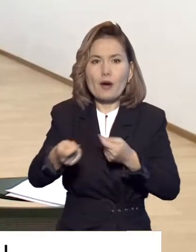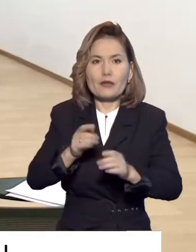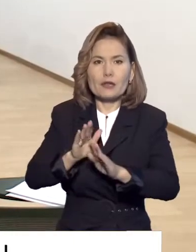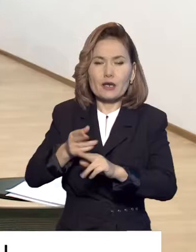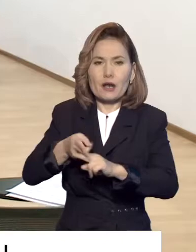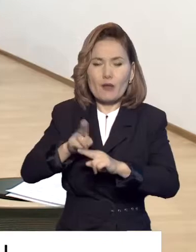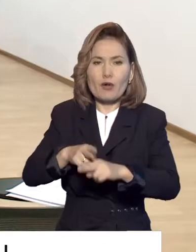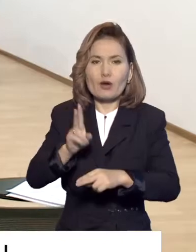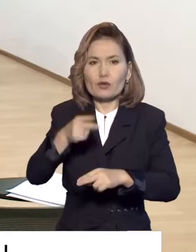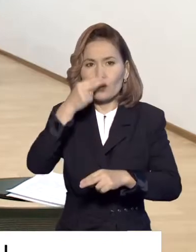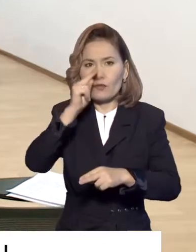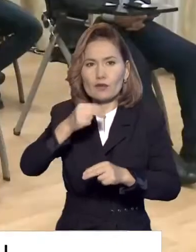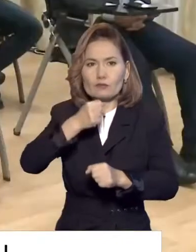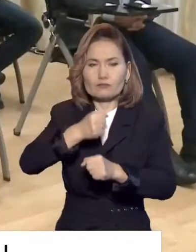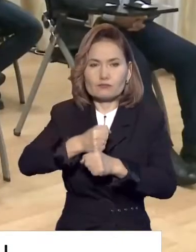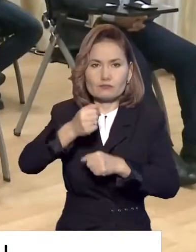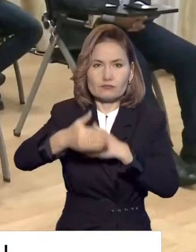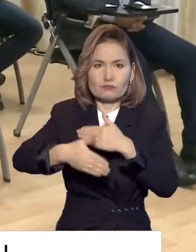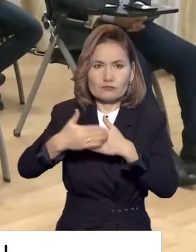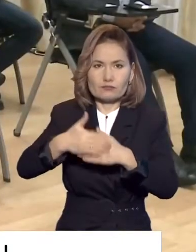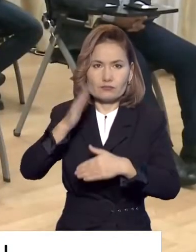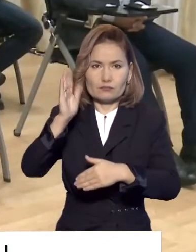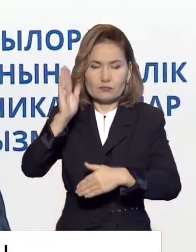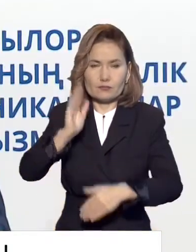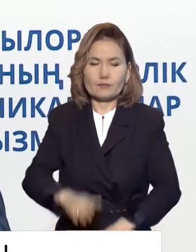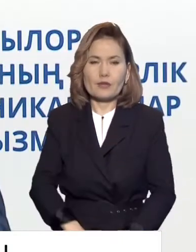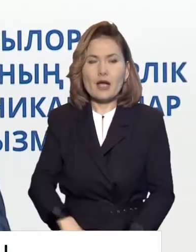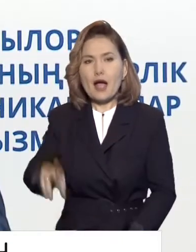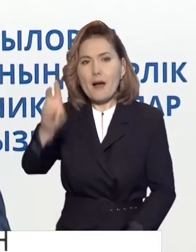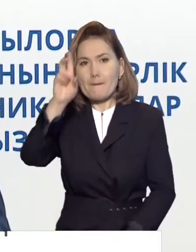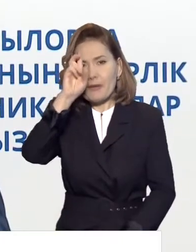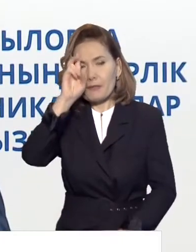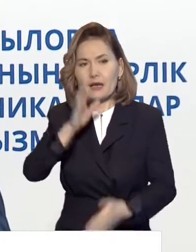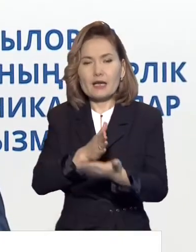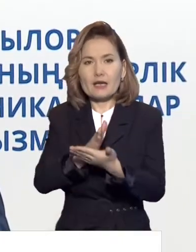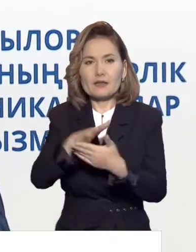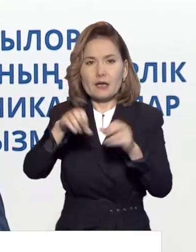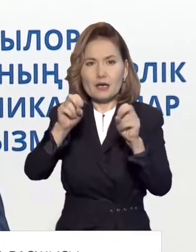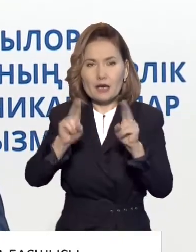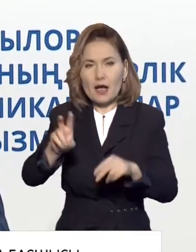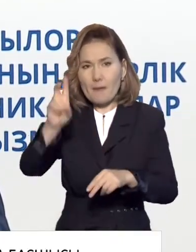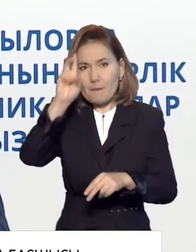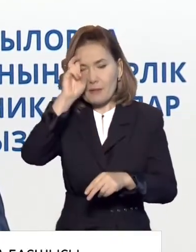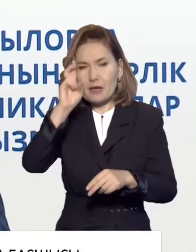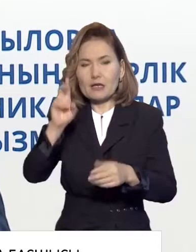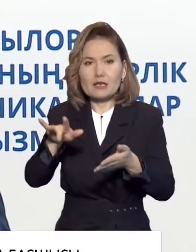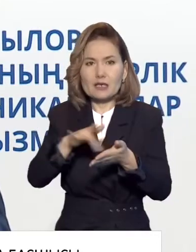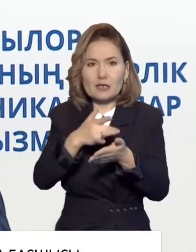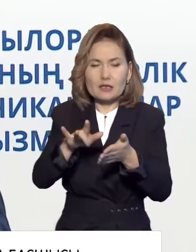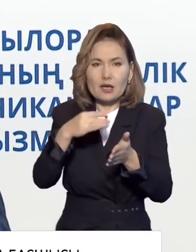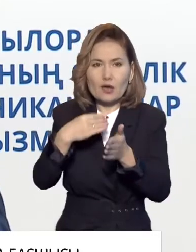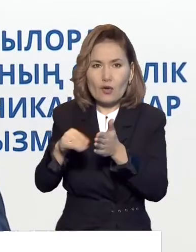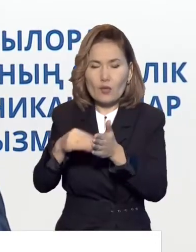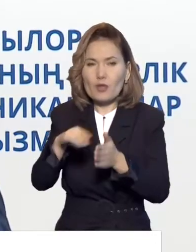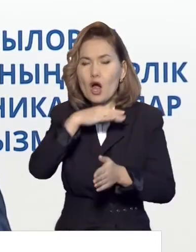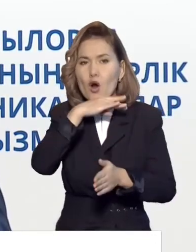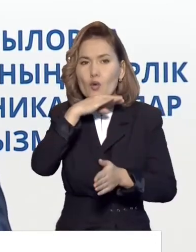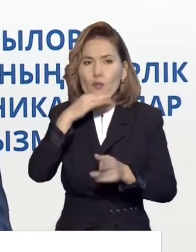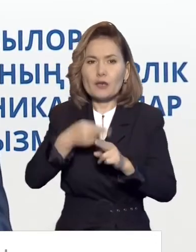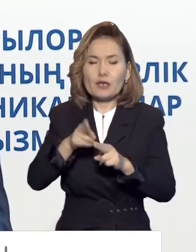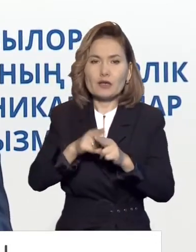тәртіптік жауапкершілікке тартылды. Мемлекеттік қызметкерлер негізінен мемлекеттік сатып алу, бюджет